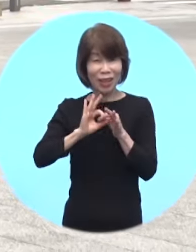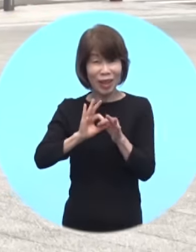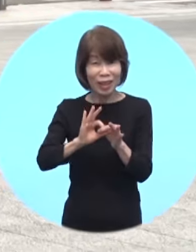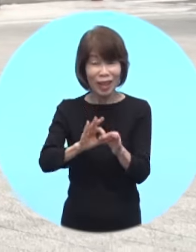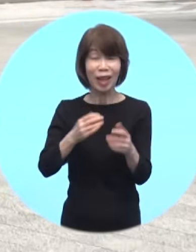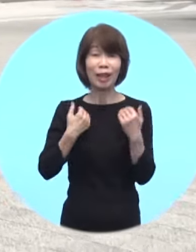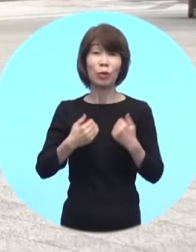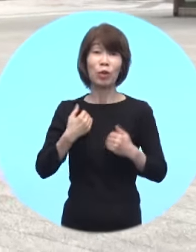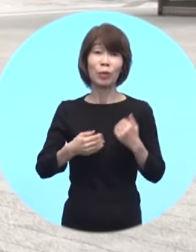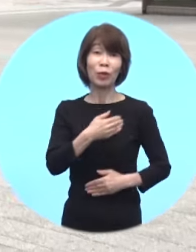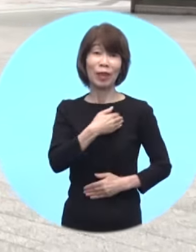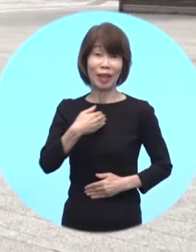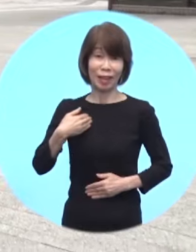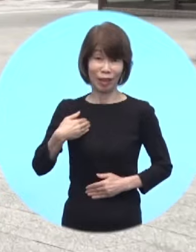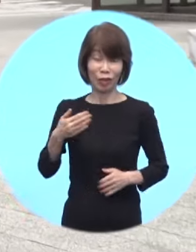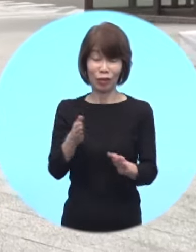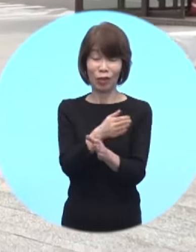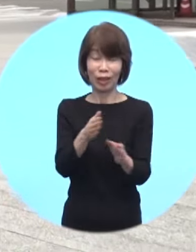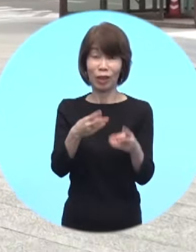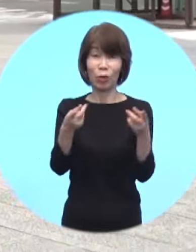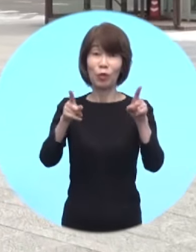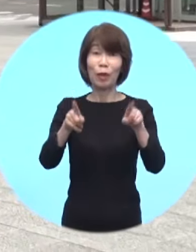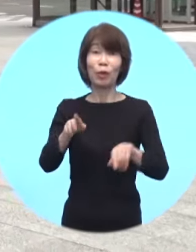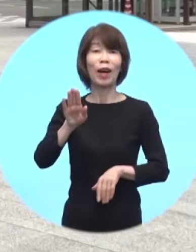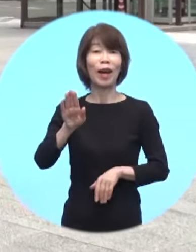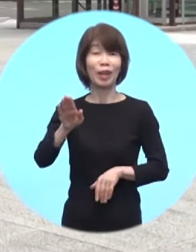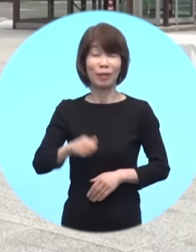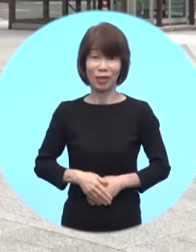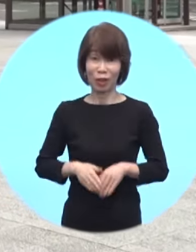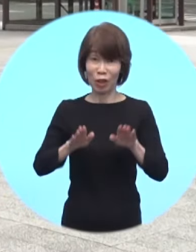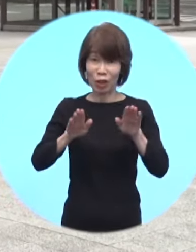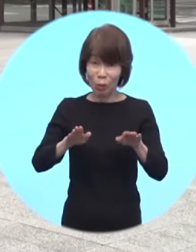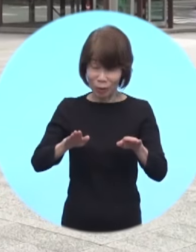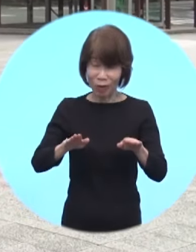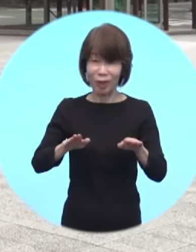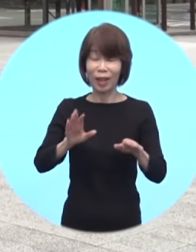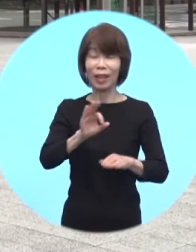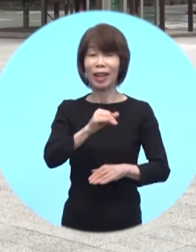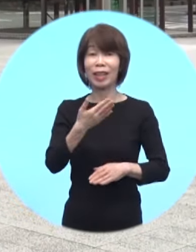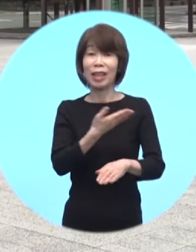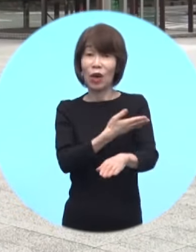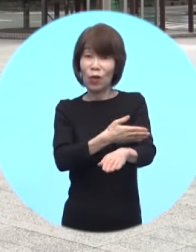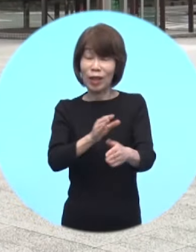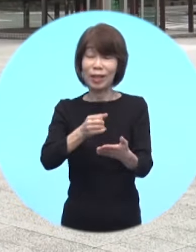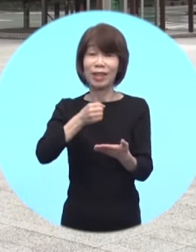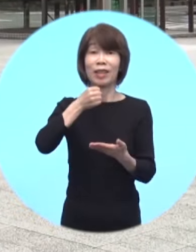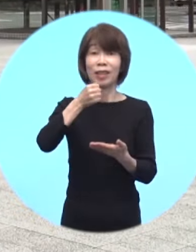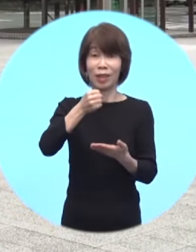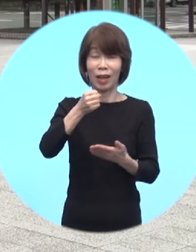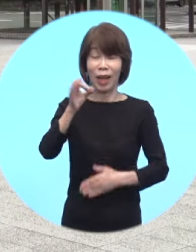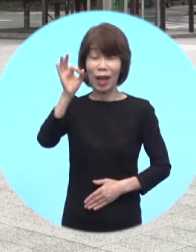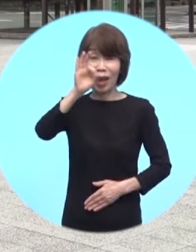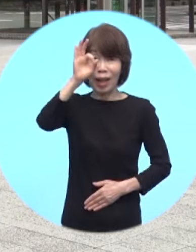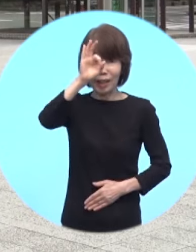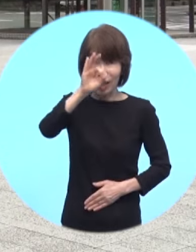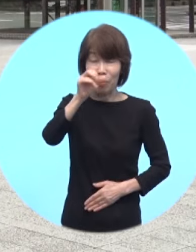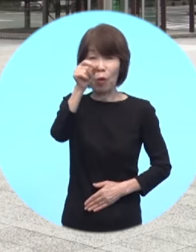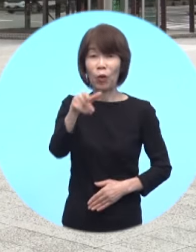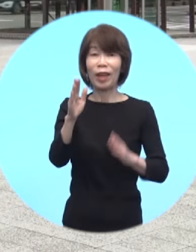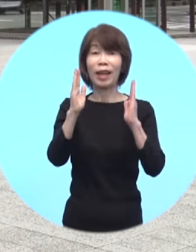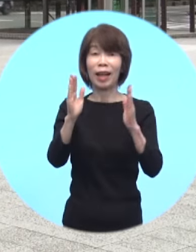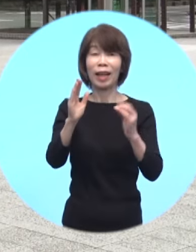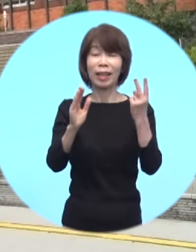ベントがあるのをご存知ですか？今回は金沢歴史遺産探訪月間2024についてご紹介します